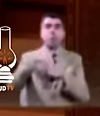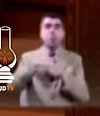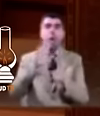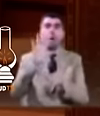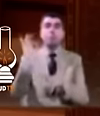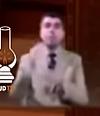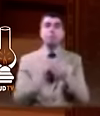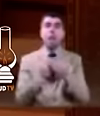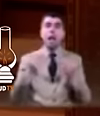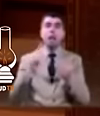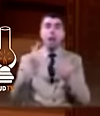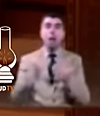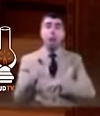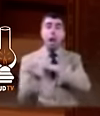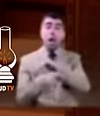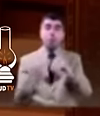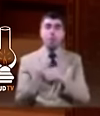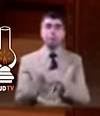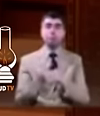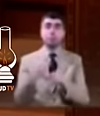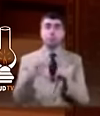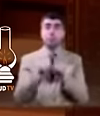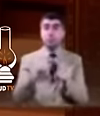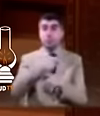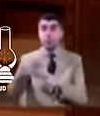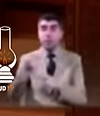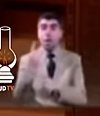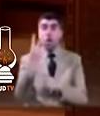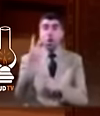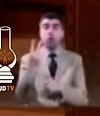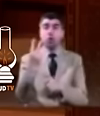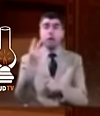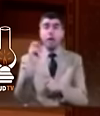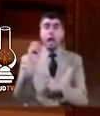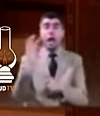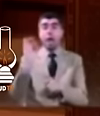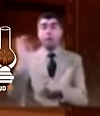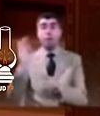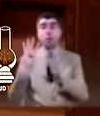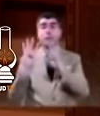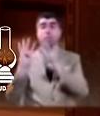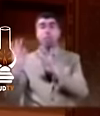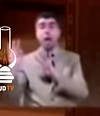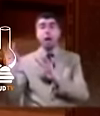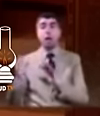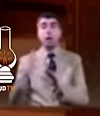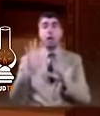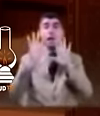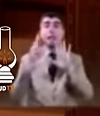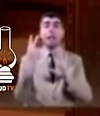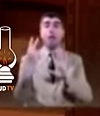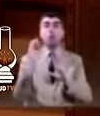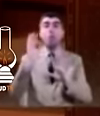50 مليار درهم، ستوجه لتمويل حوالي 20800 مشروع تستهدف أزيد من 12 مليون